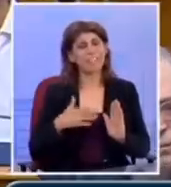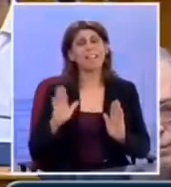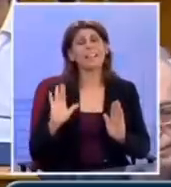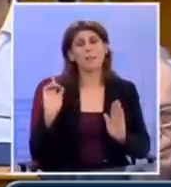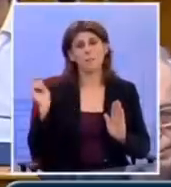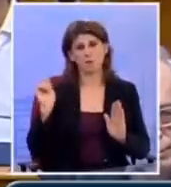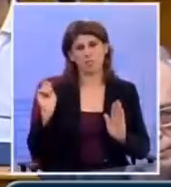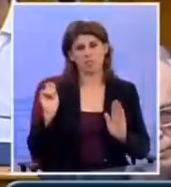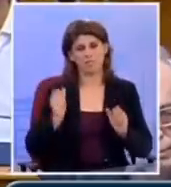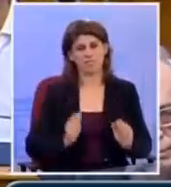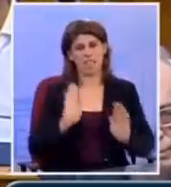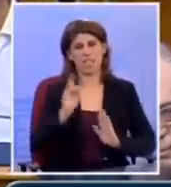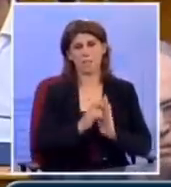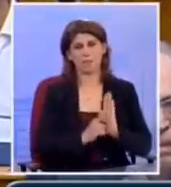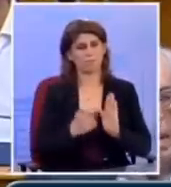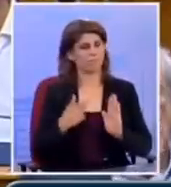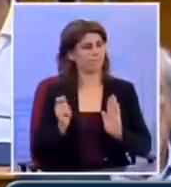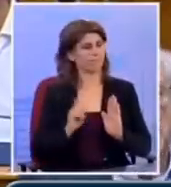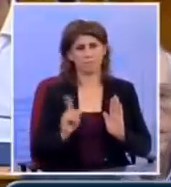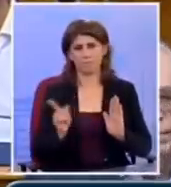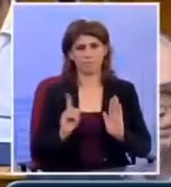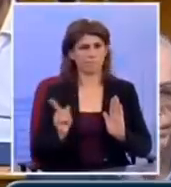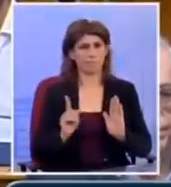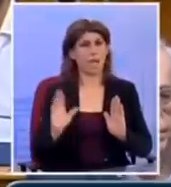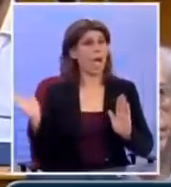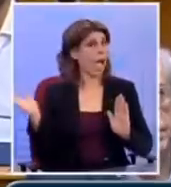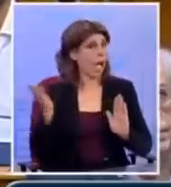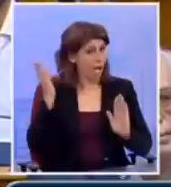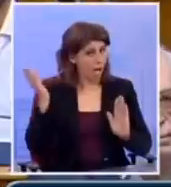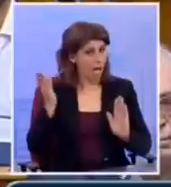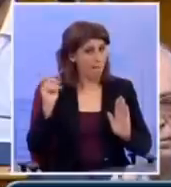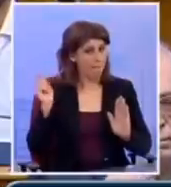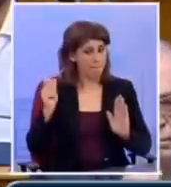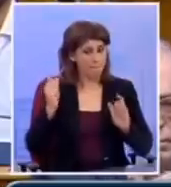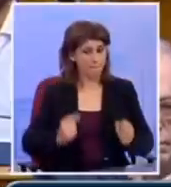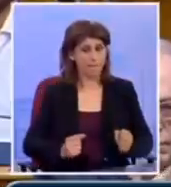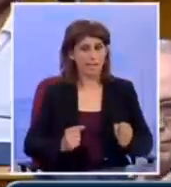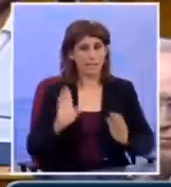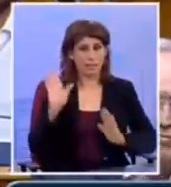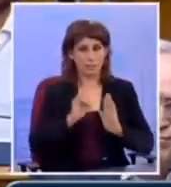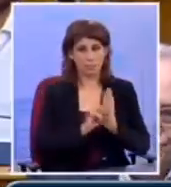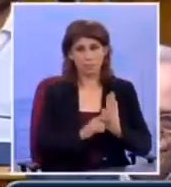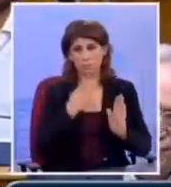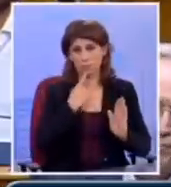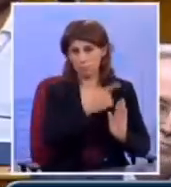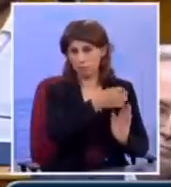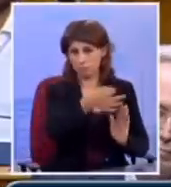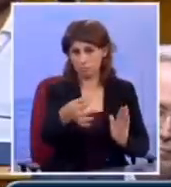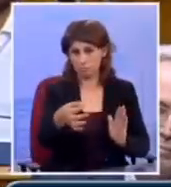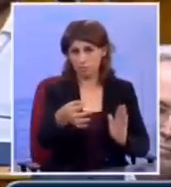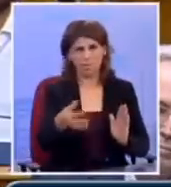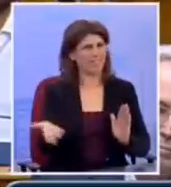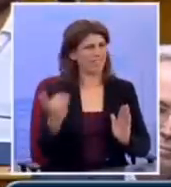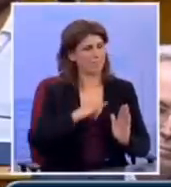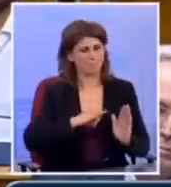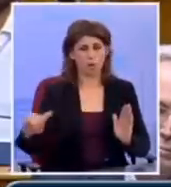βάση δημοσκοπήσεις. Αλλά αν κάναμε πολιτική με βάση δημοσκοπήσεις, θα έπρεπε να σας πω, κύριε Θοδωράκη, ότι δεν υπήρξε